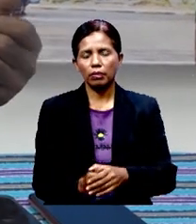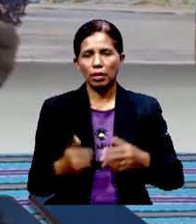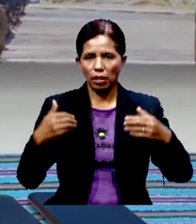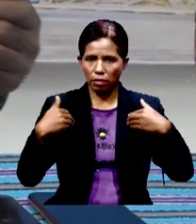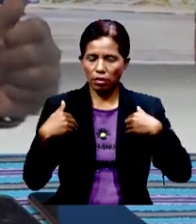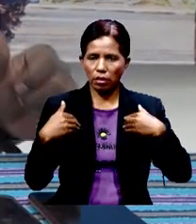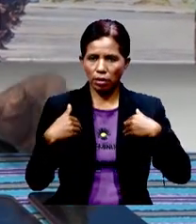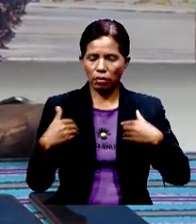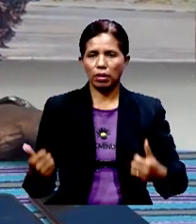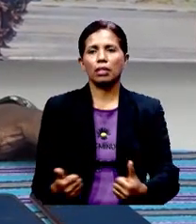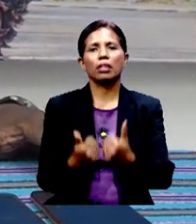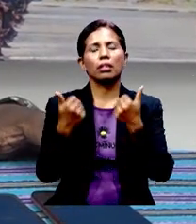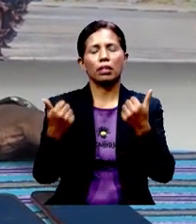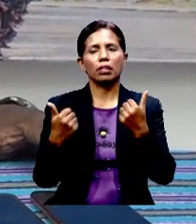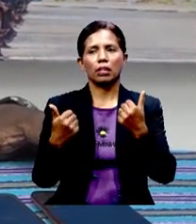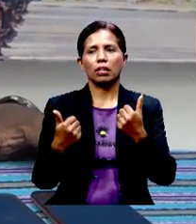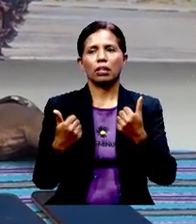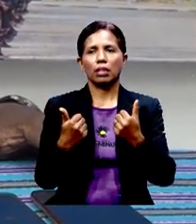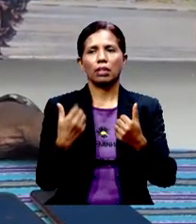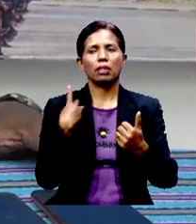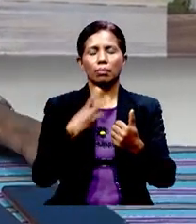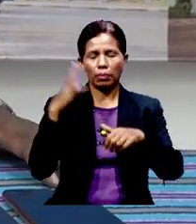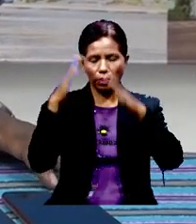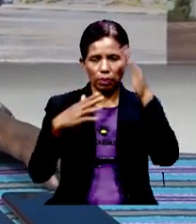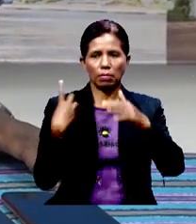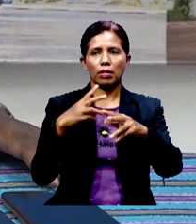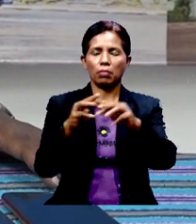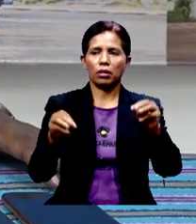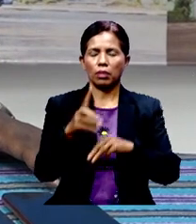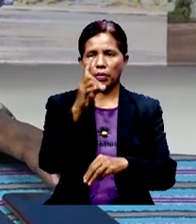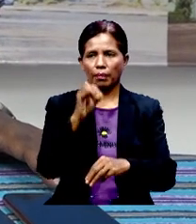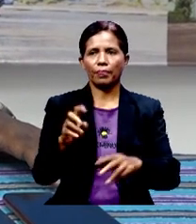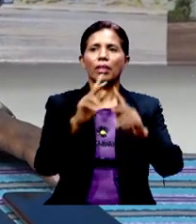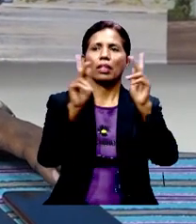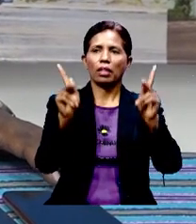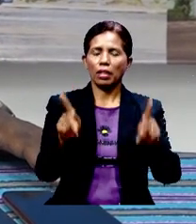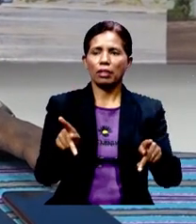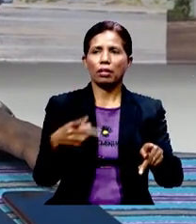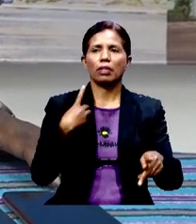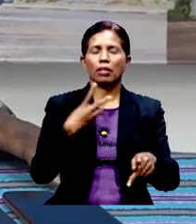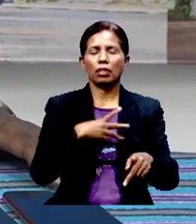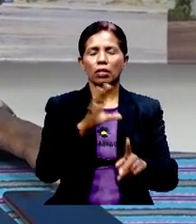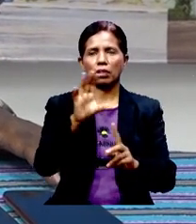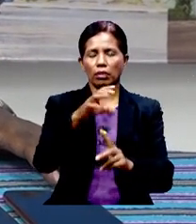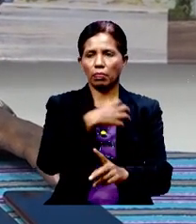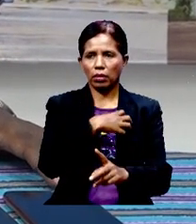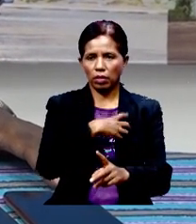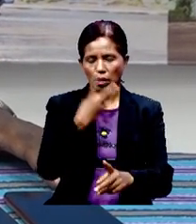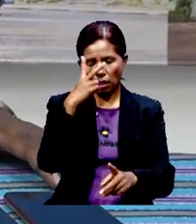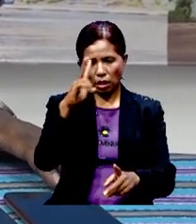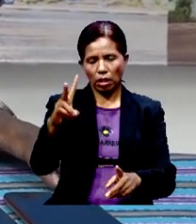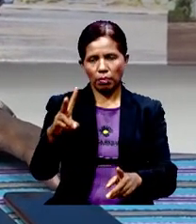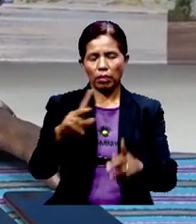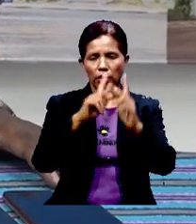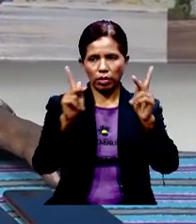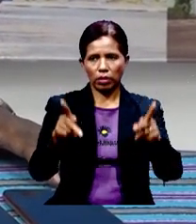be insiden rumah iya iya itania be munisipu dili. Loza serne ita husi kumano munisipu dili si kontrol la loza serne be mapa